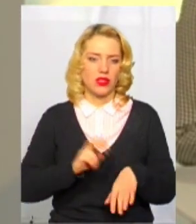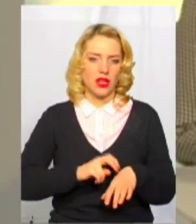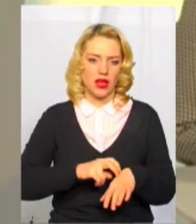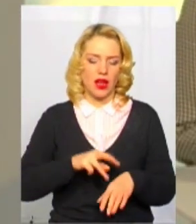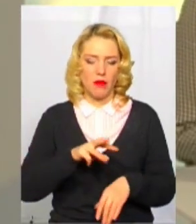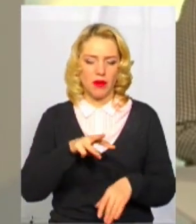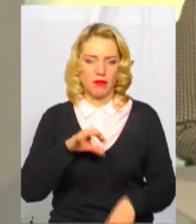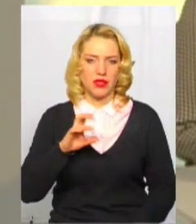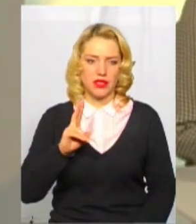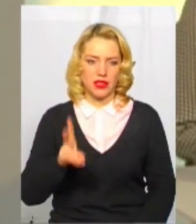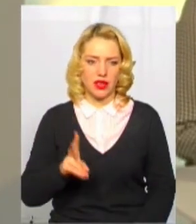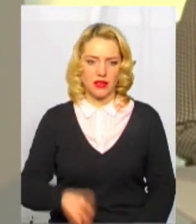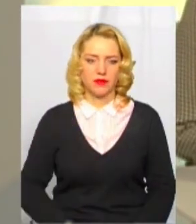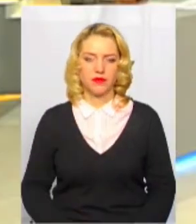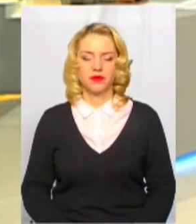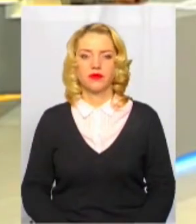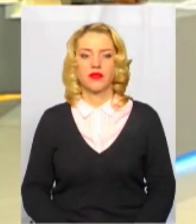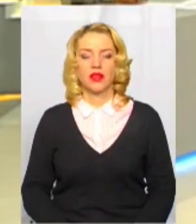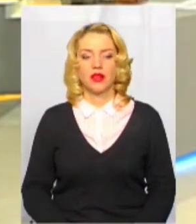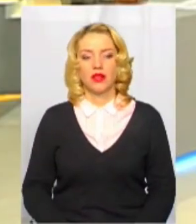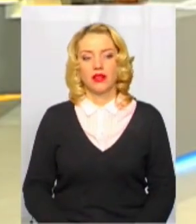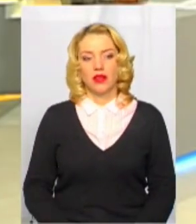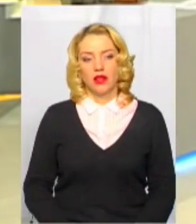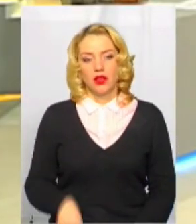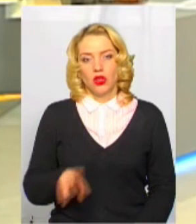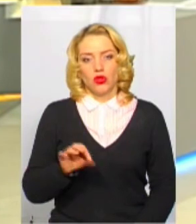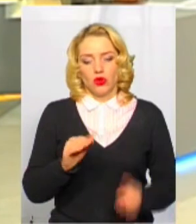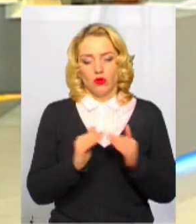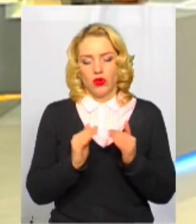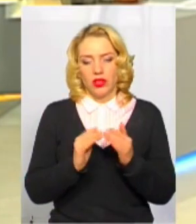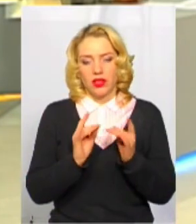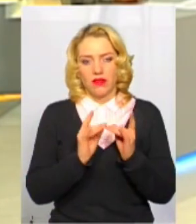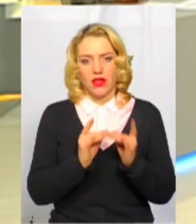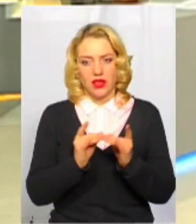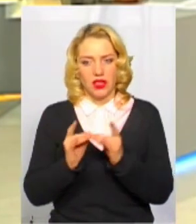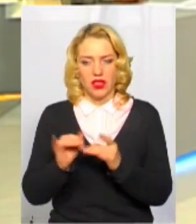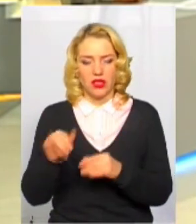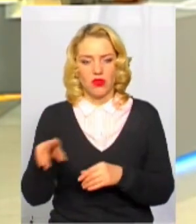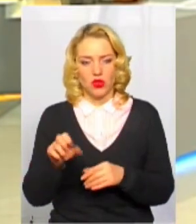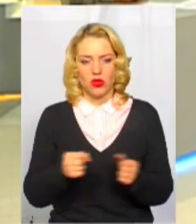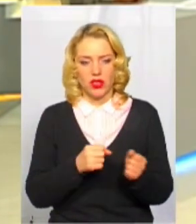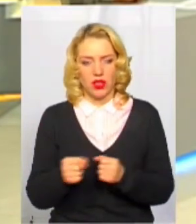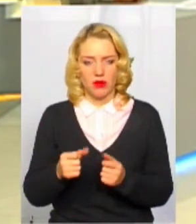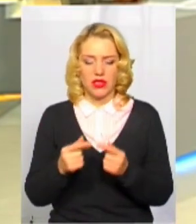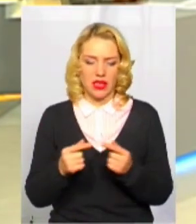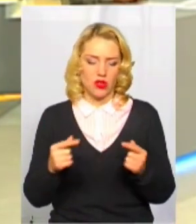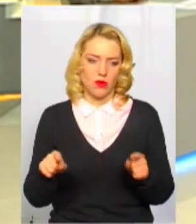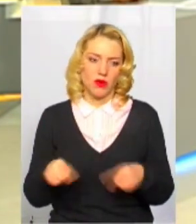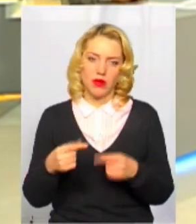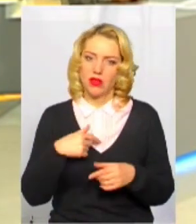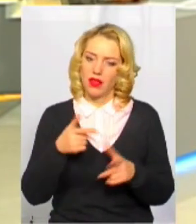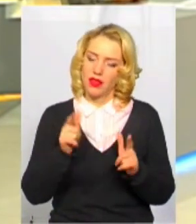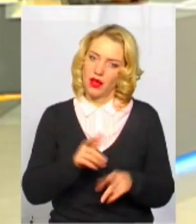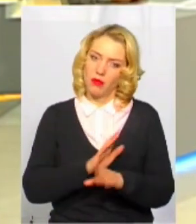комісії. Тому сказати за будинки інтернати, що у них затримка в засобах реабілітації, не дуже